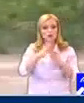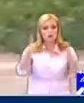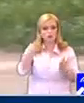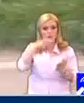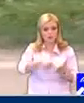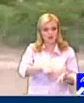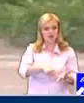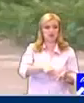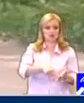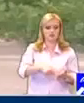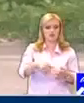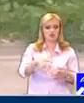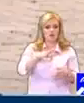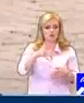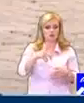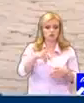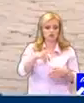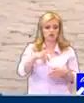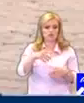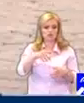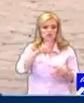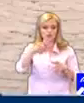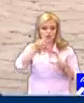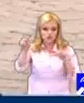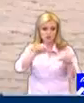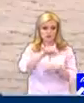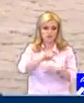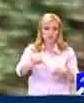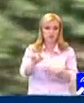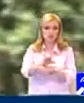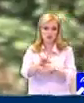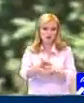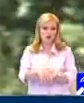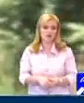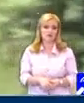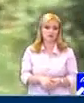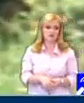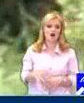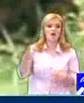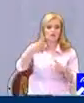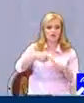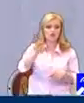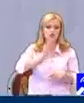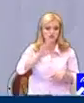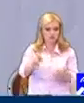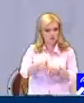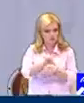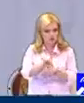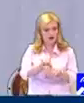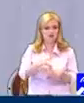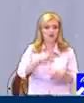ține exploatarea prin muncă. Referitor la exploatarea sexuală, evident, preponderent sunt femeile. Avem și cazul de trafic de copii. Noi mergem